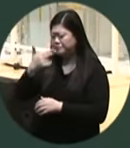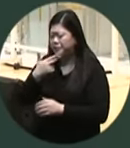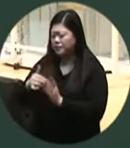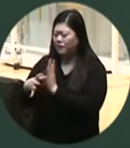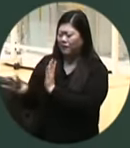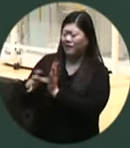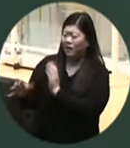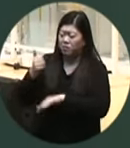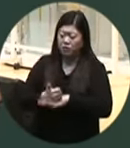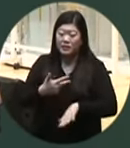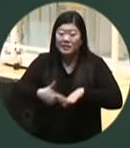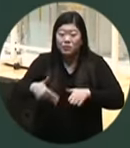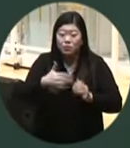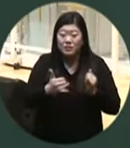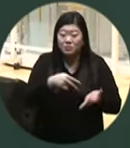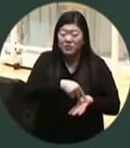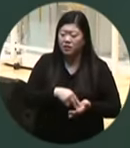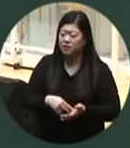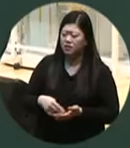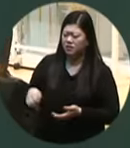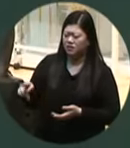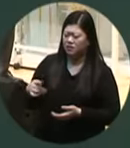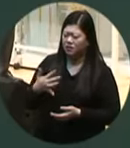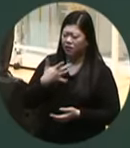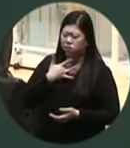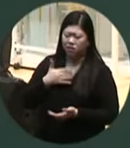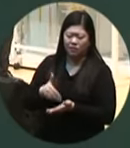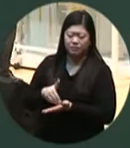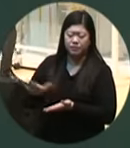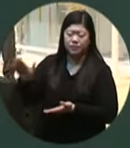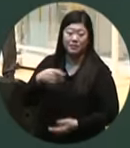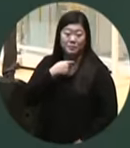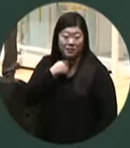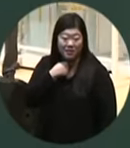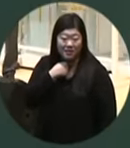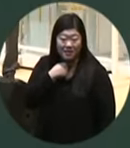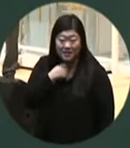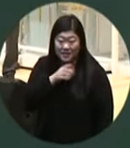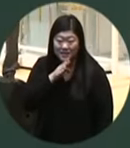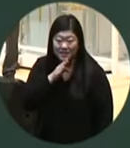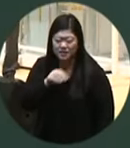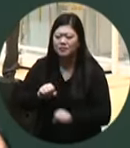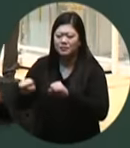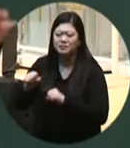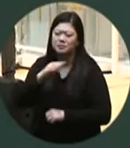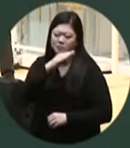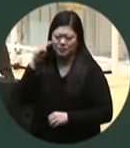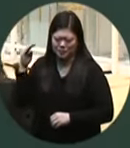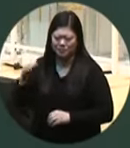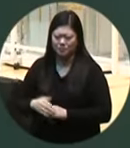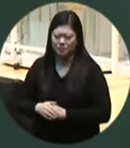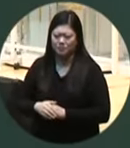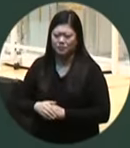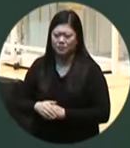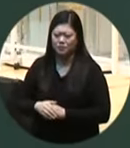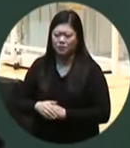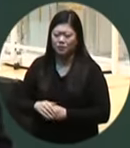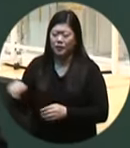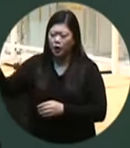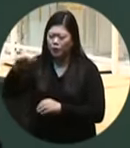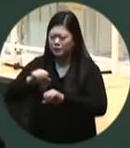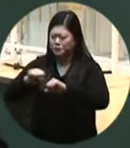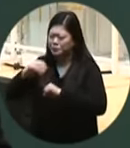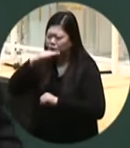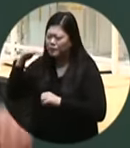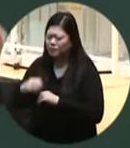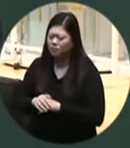you to be the volunteers to do this. If you go out and start by preaching the gospel right away, they'll kick you out. 분이 너무 생각나요. 아, 저 사람하고